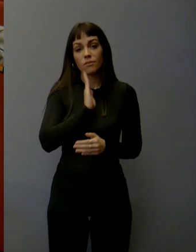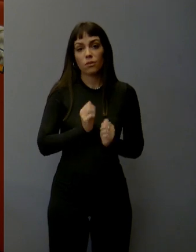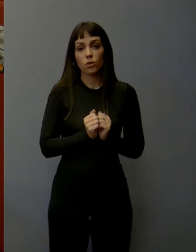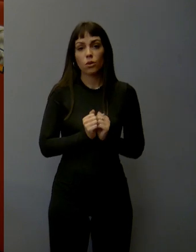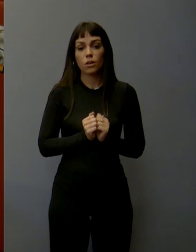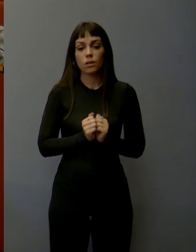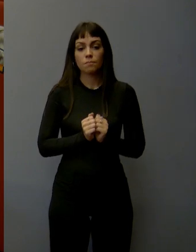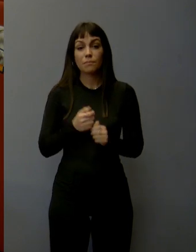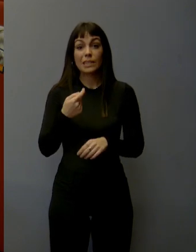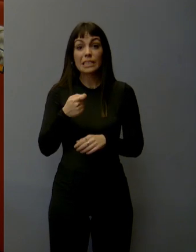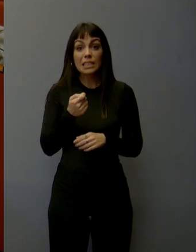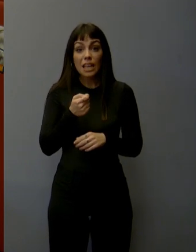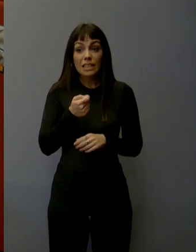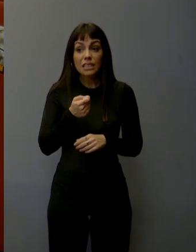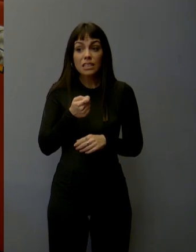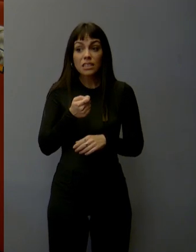presidente